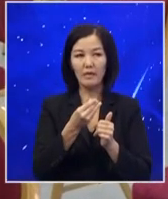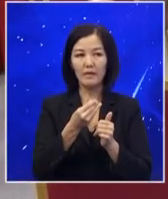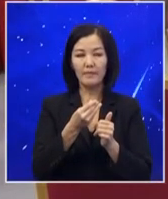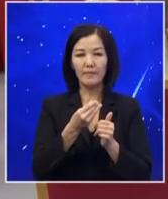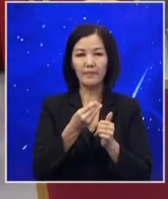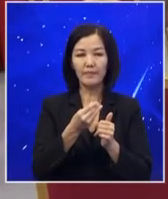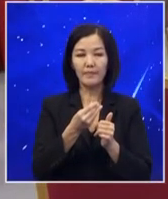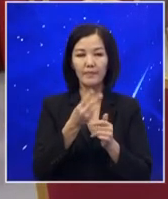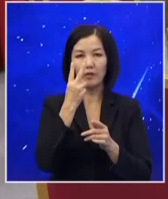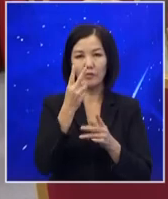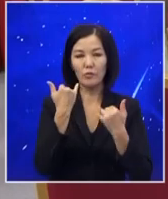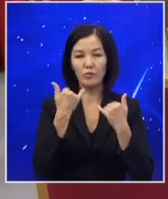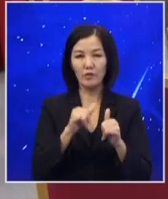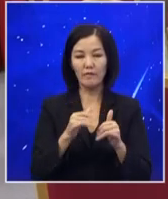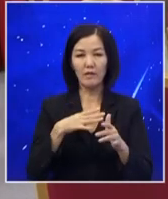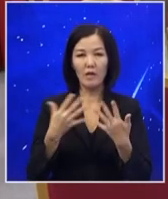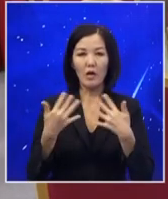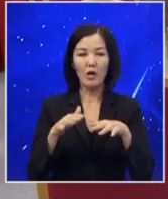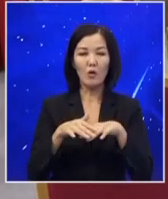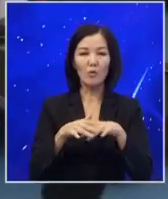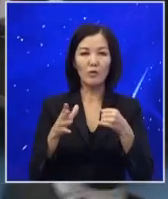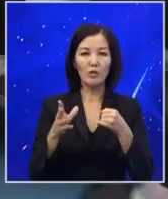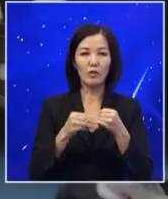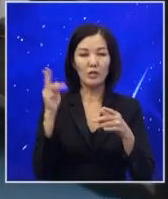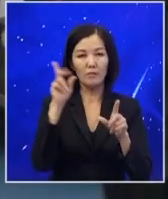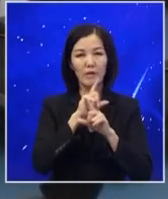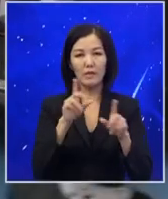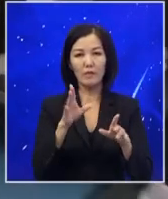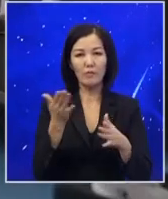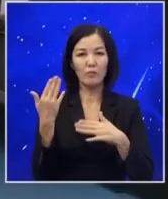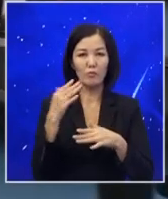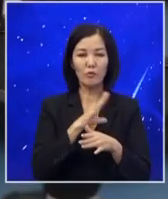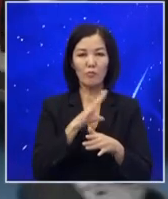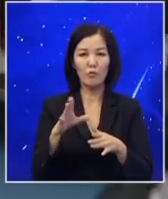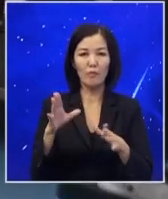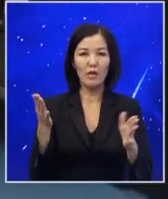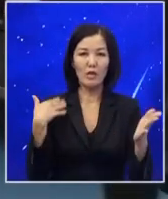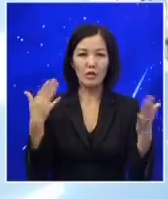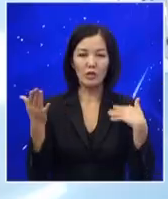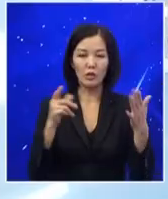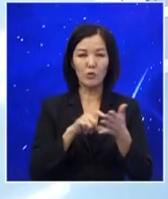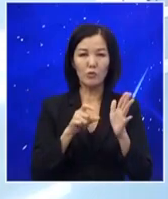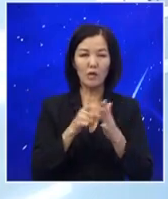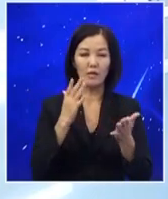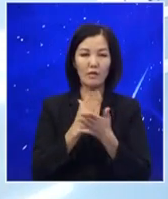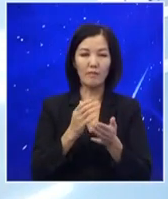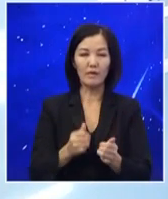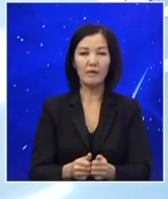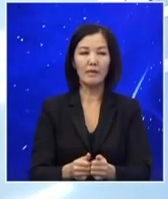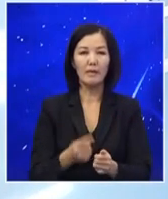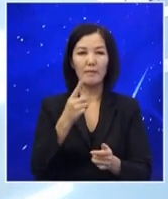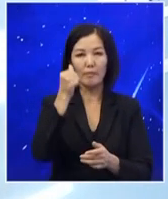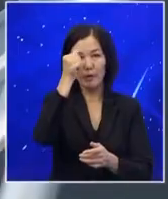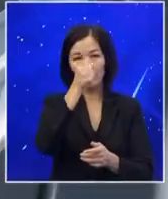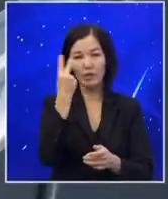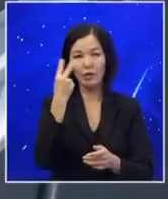көргеннің көзі тояды. Әсіресе ауылды жер мектебінде бұрын соңды болмаған жаттығу залына тамсанбай өте алмайсыз. Бір жолда